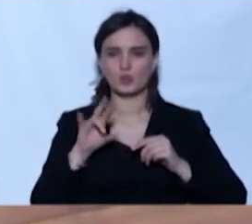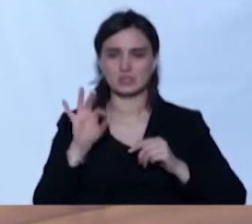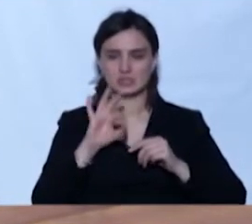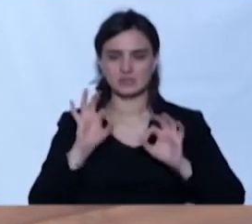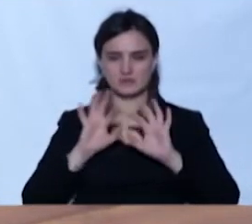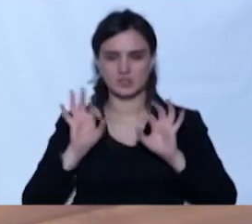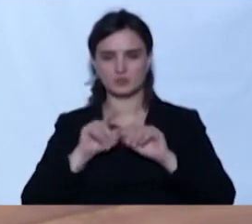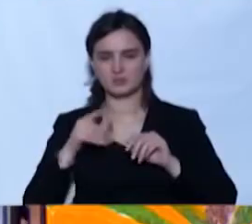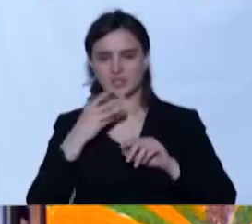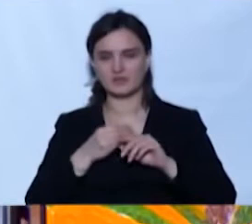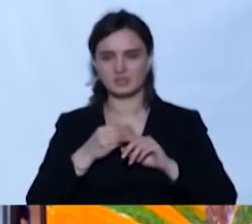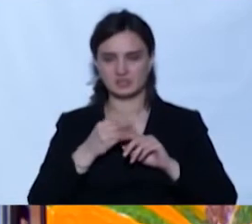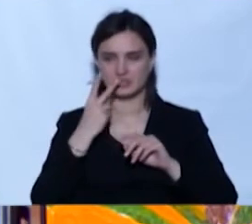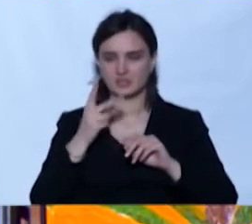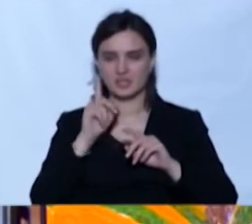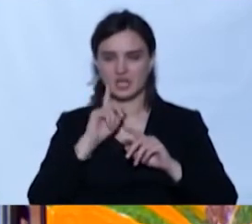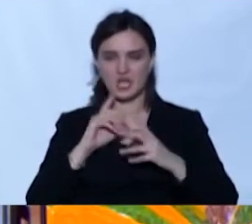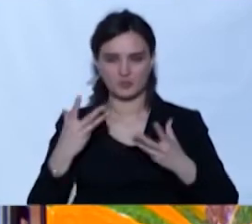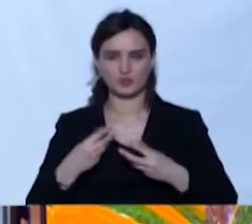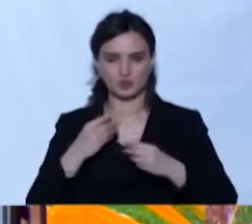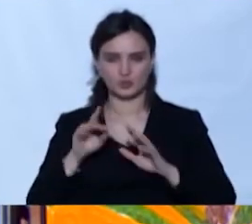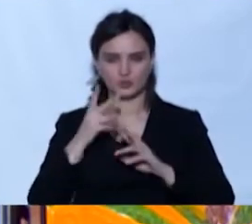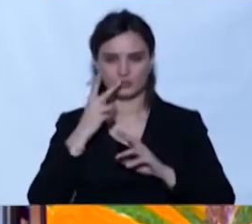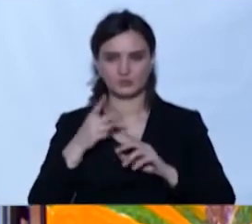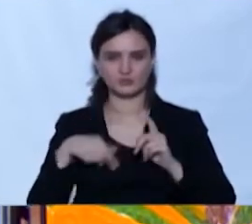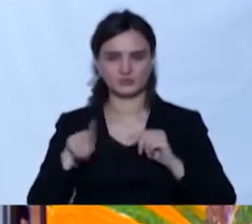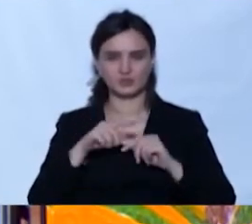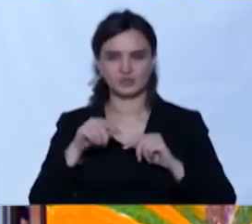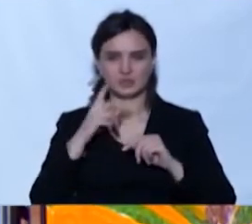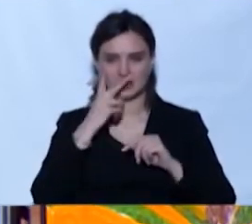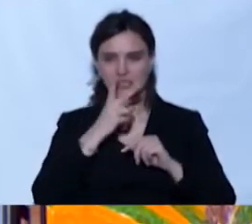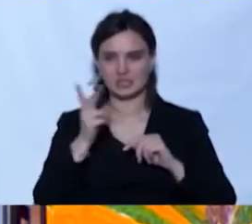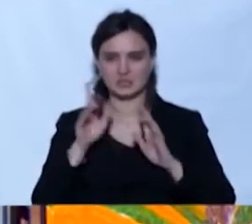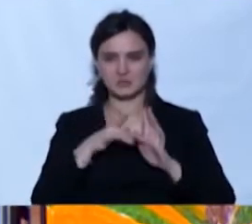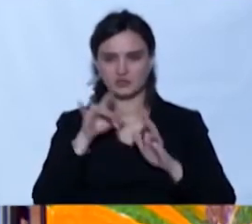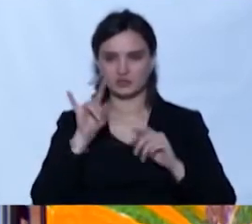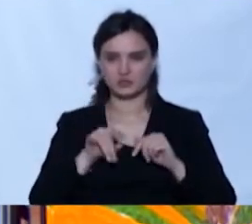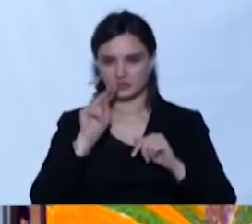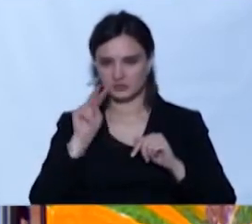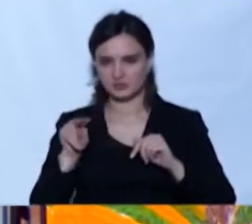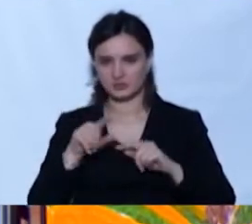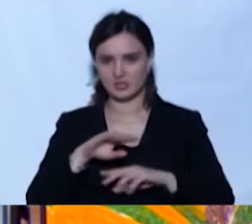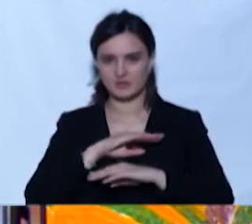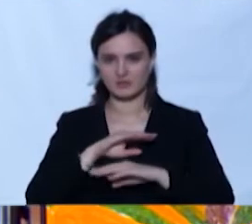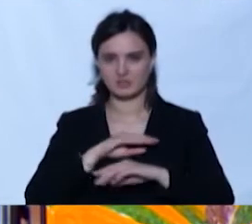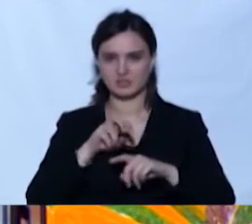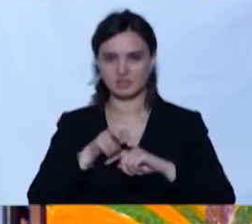ჰარმონიულობით გამოირჩევა. მოდით შორს ნუწახვალთ, გაიხედეთ ფანჯარაში, ან გადით აივანზე და